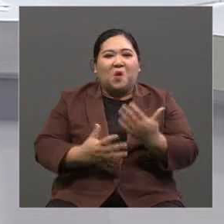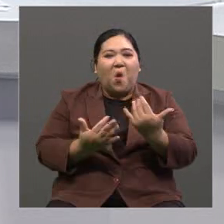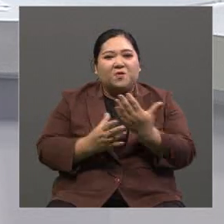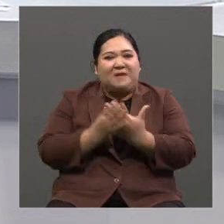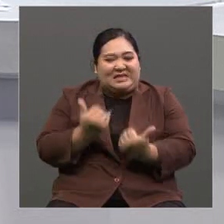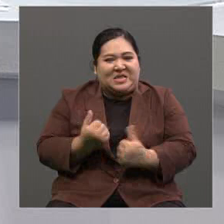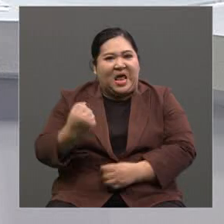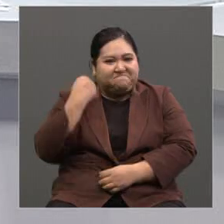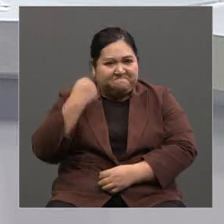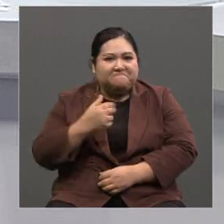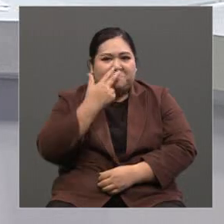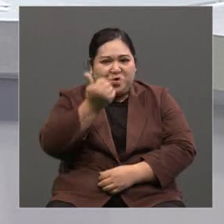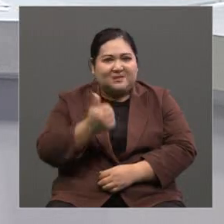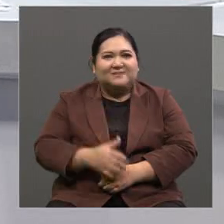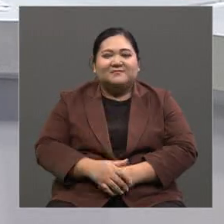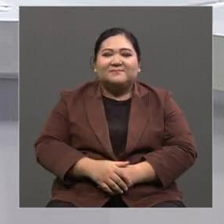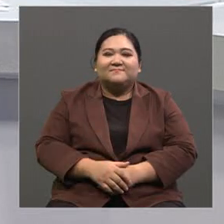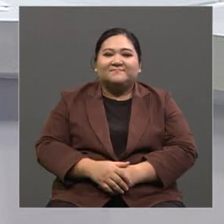มากขึ้นเรื่อยๆนั่นเองติดตามกันต่อไปนะคะ